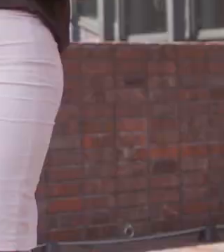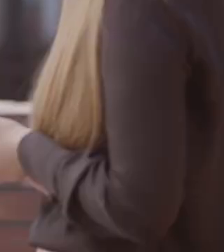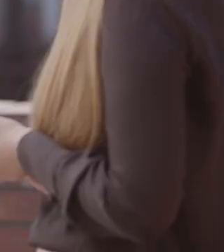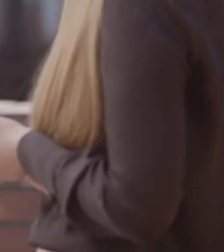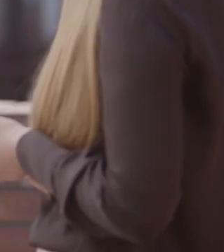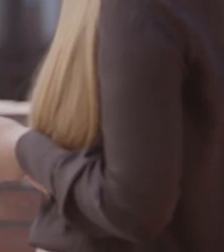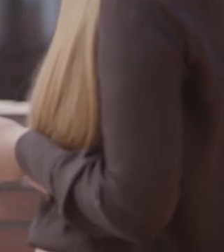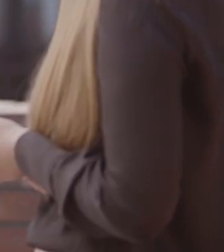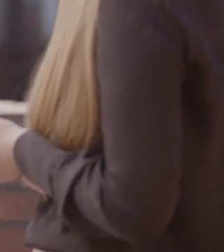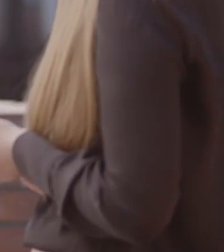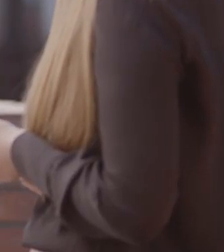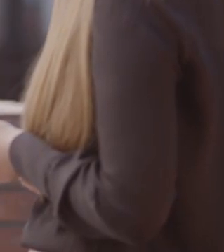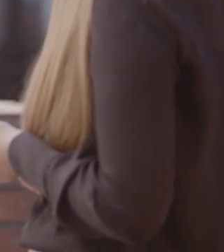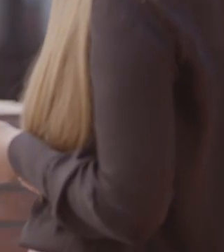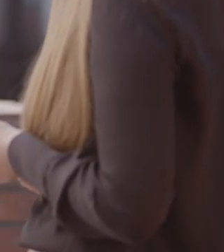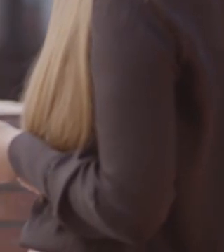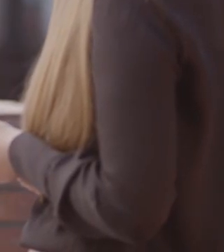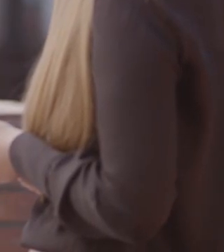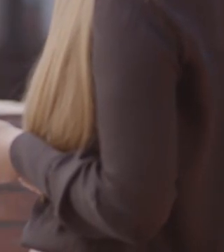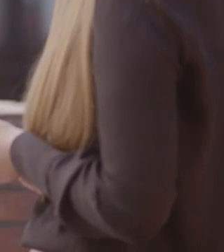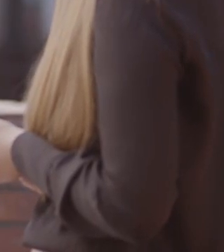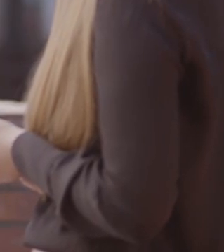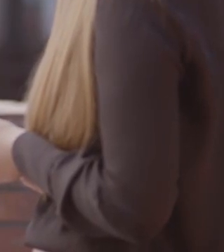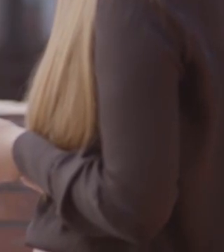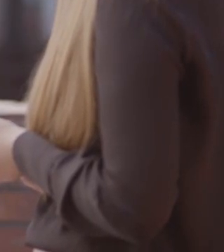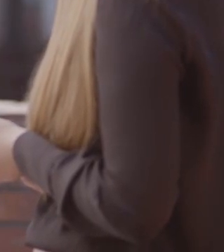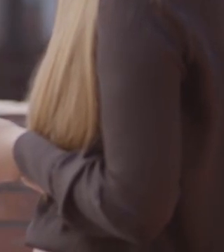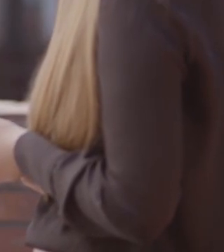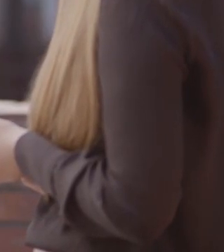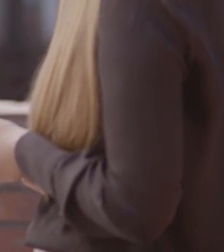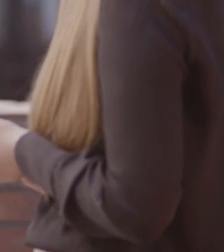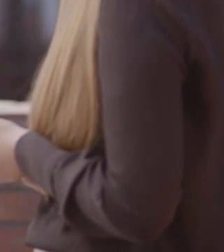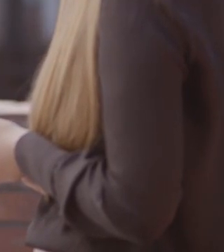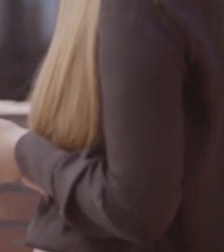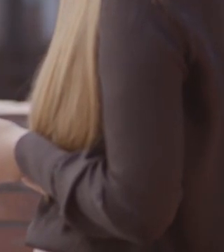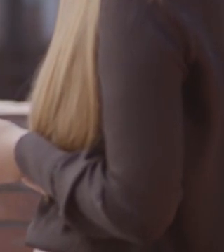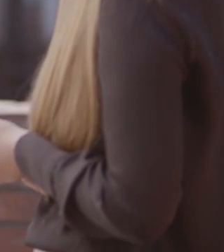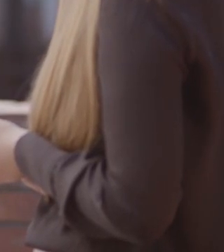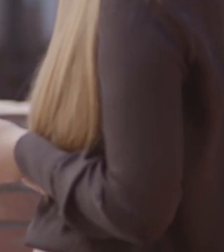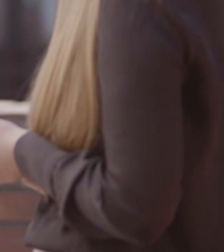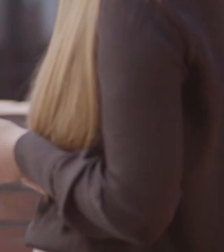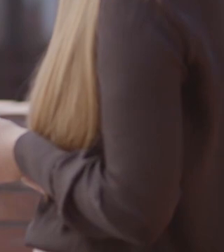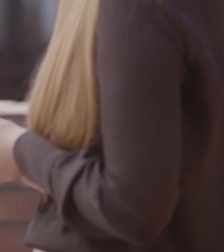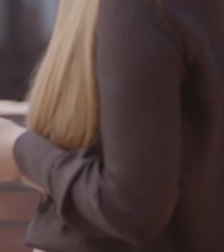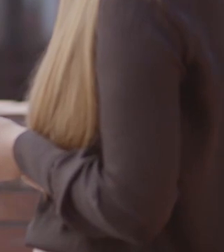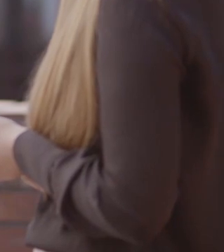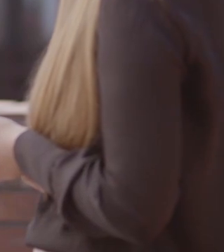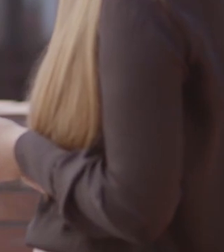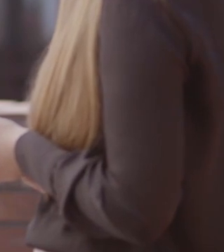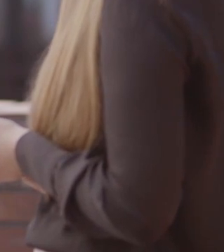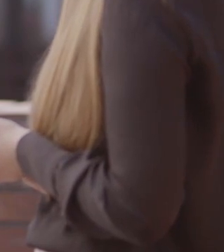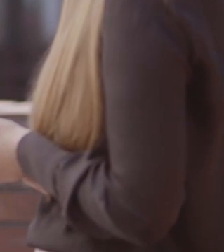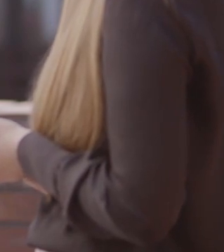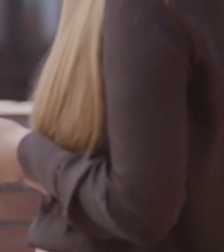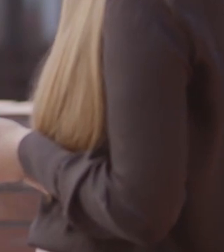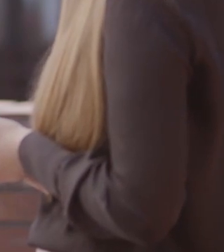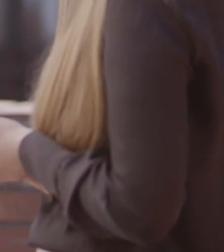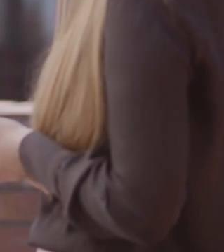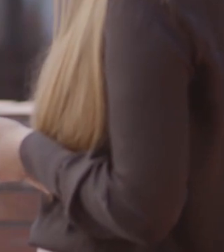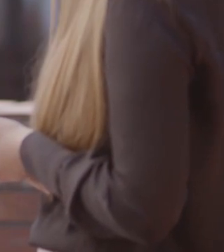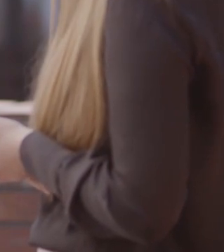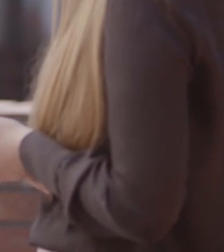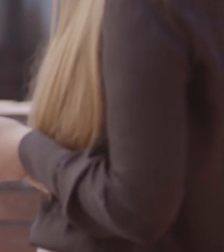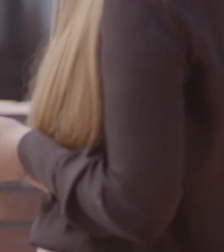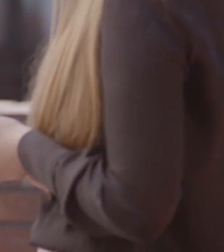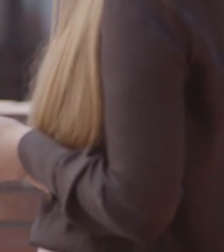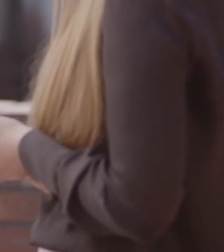także ważne, jeżeli nie znajdziecie dla siebie miejsca w żadnym istniejącym i działającym już kole naukowym, zawsze można zwrócić się do Centrum Obsługi Studentów i takie nowe